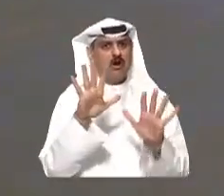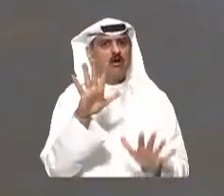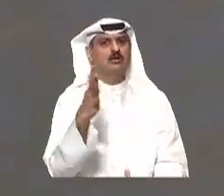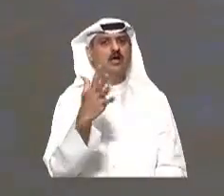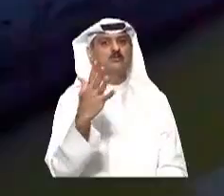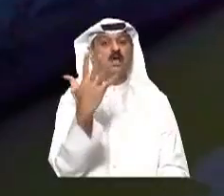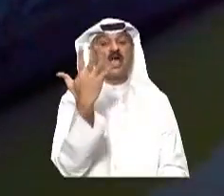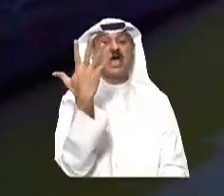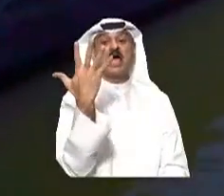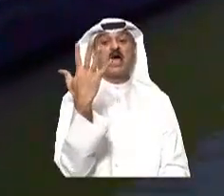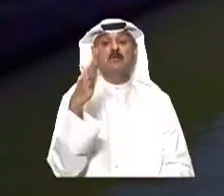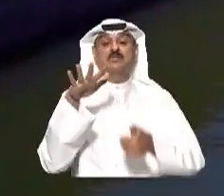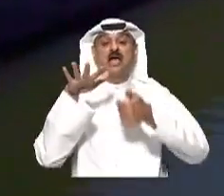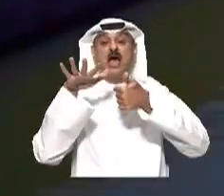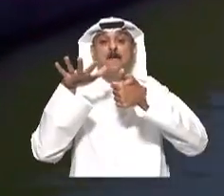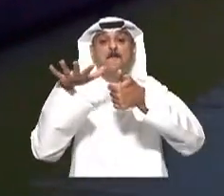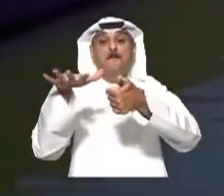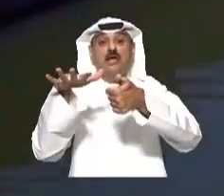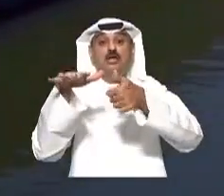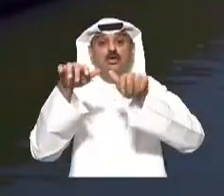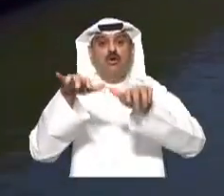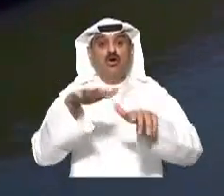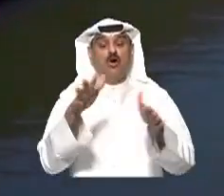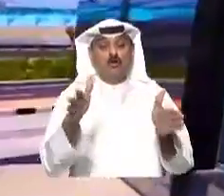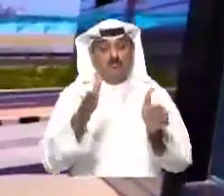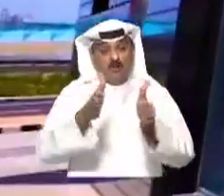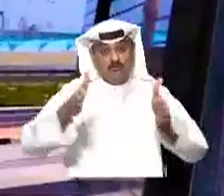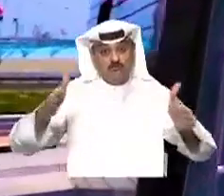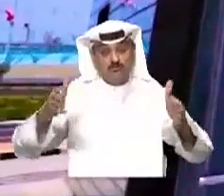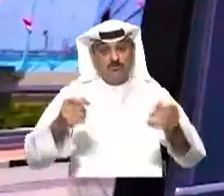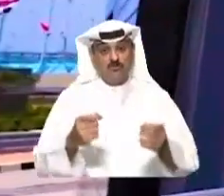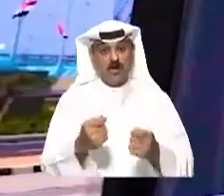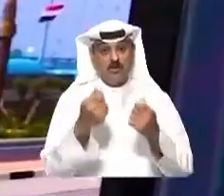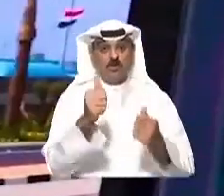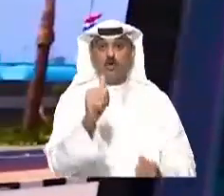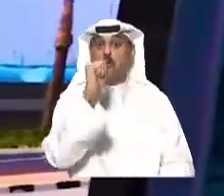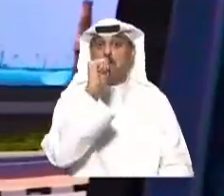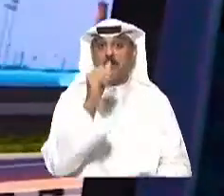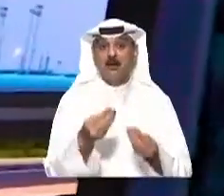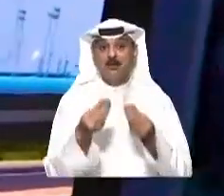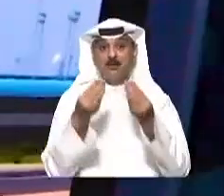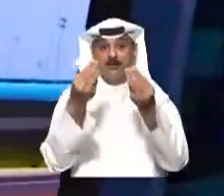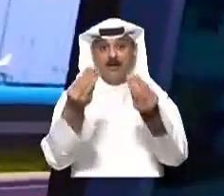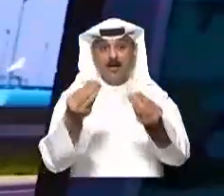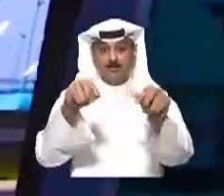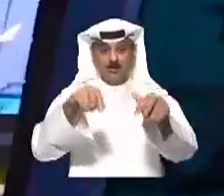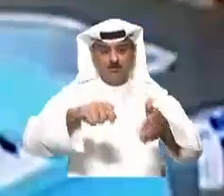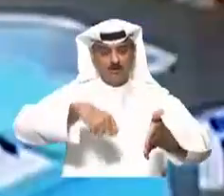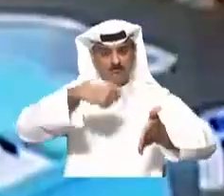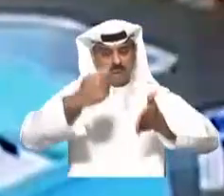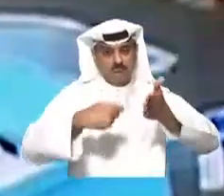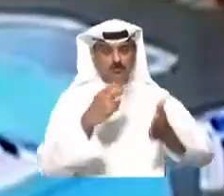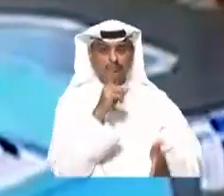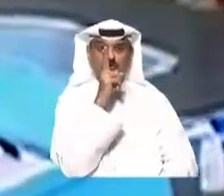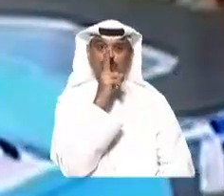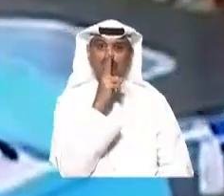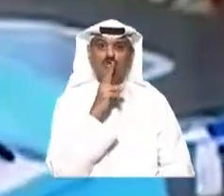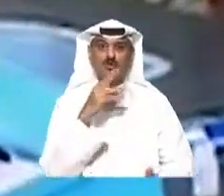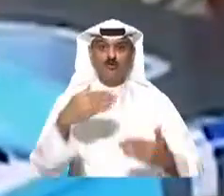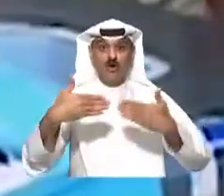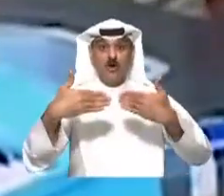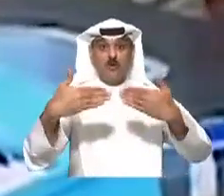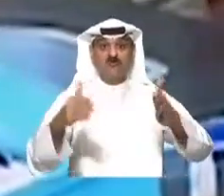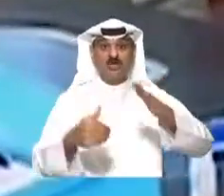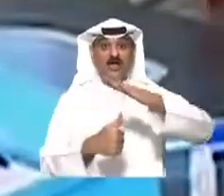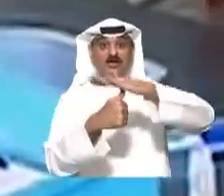بخمسة ملايين وستمائة ألف متر مكعب في اليوم من المياه المعالجة، والتي افتتحها الرئيس عبد الفتاح